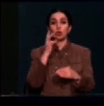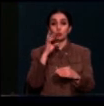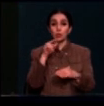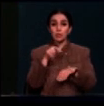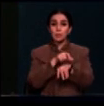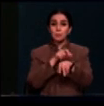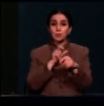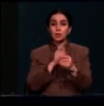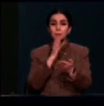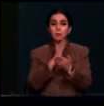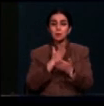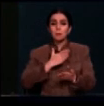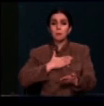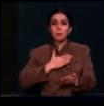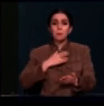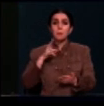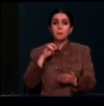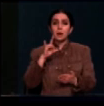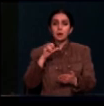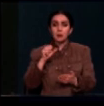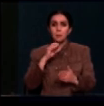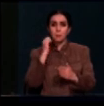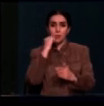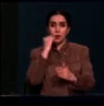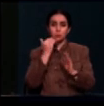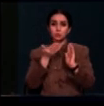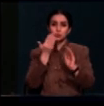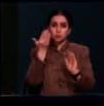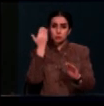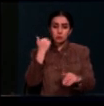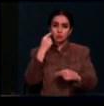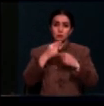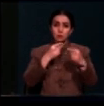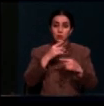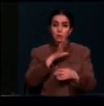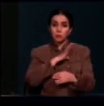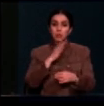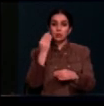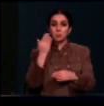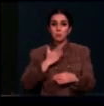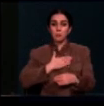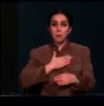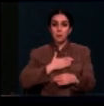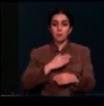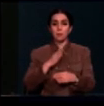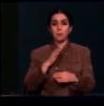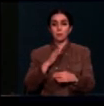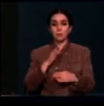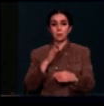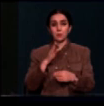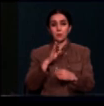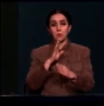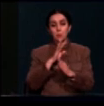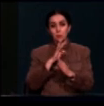браслет принадлежал еще моей прабабушке, а последнее по времени его носила моя покойная